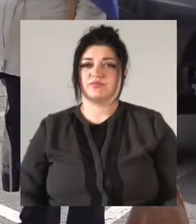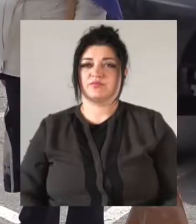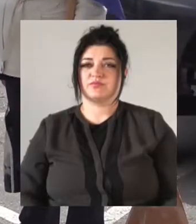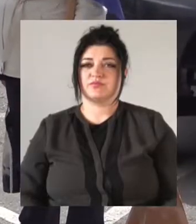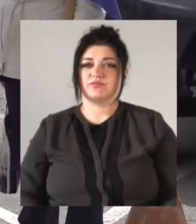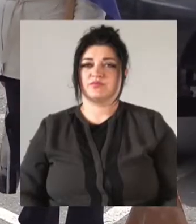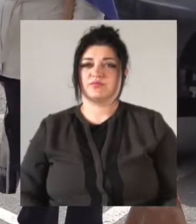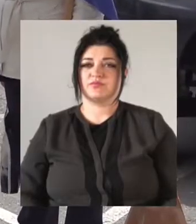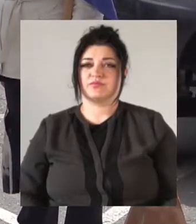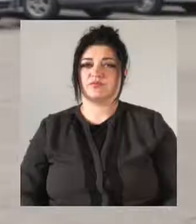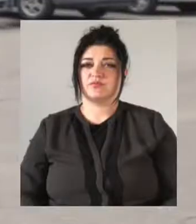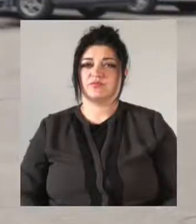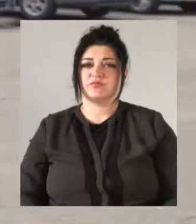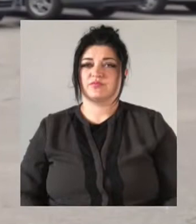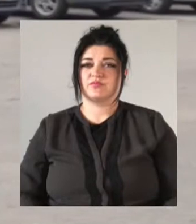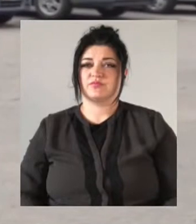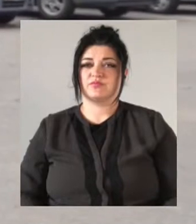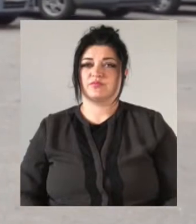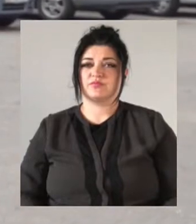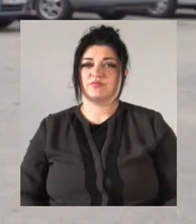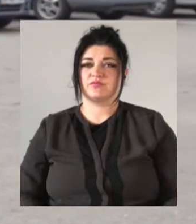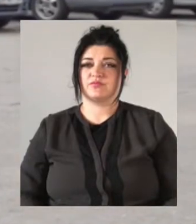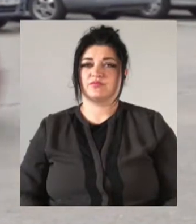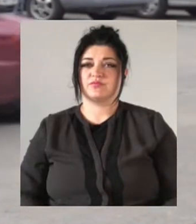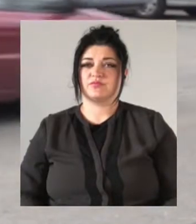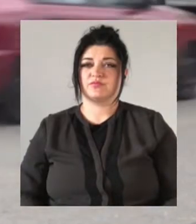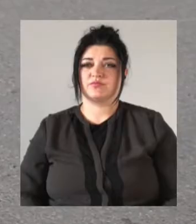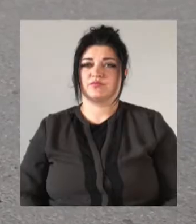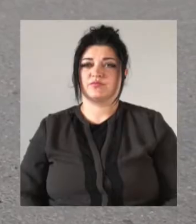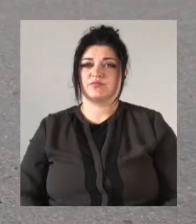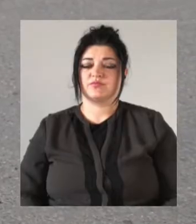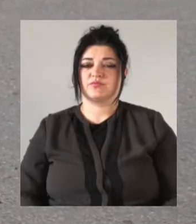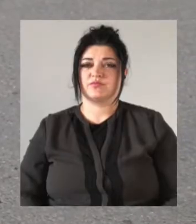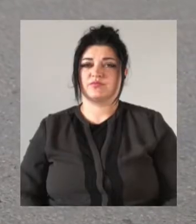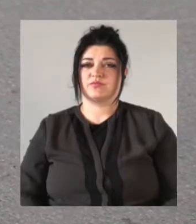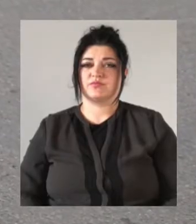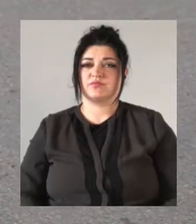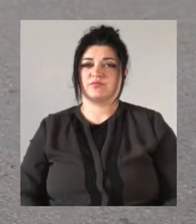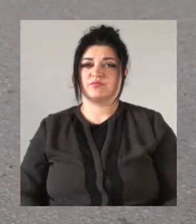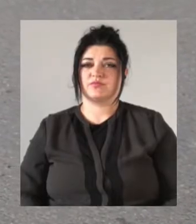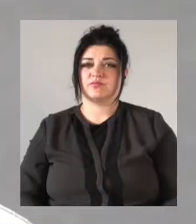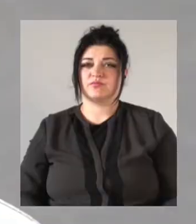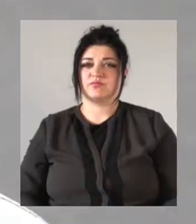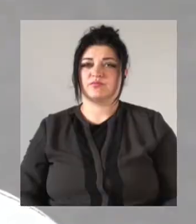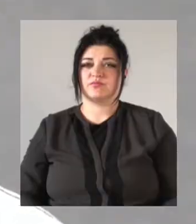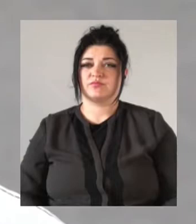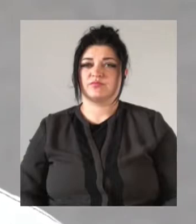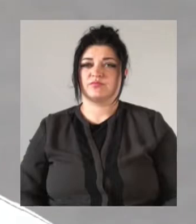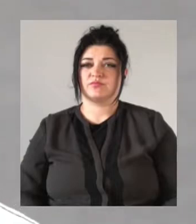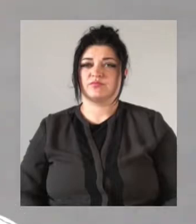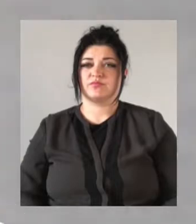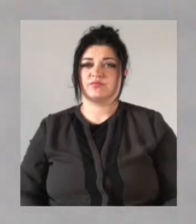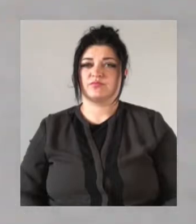Литвиненко теж прийшли на акцію. За їх словами, люди в селі проголосували за приєднання до Візирської громади. Утім, Кабмін долучає їх